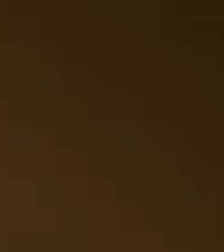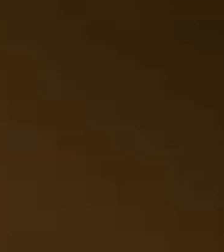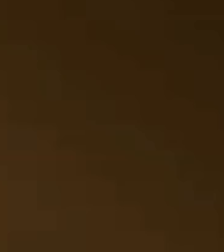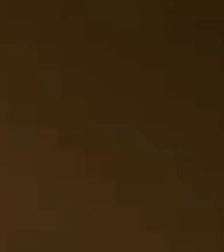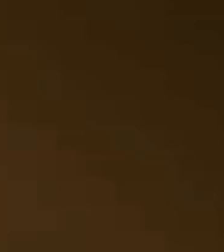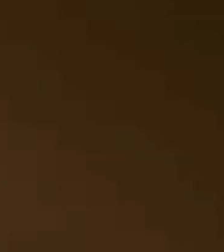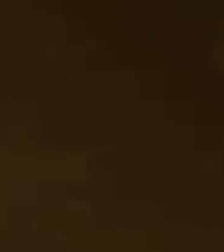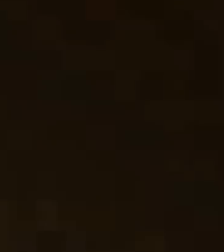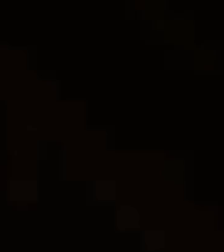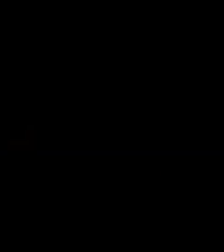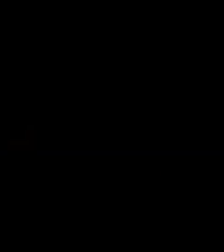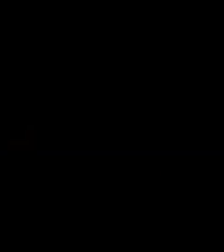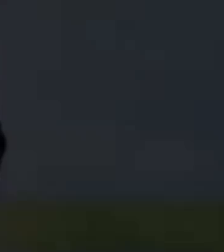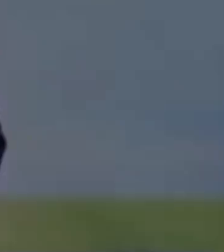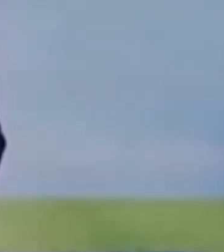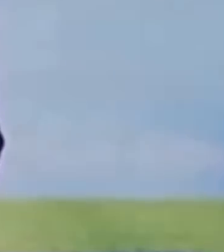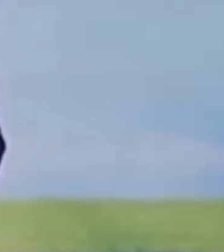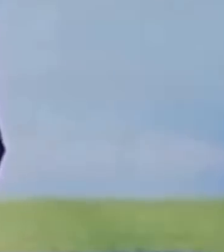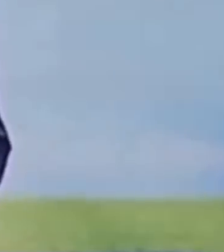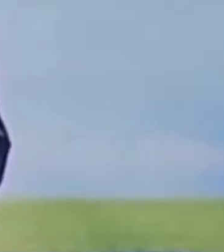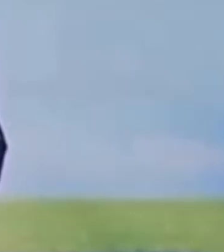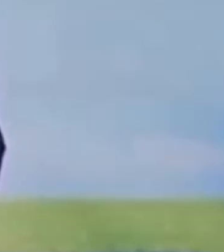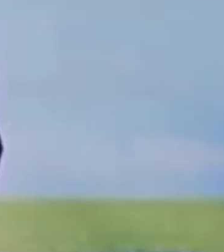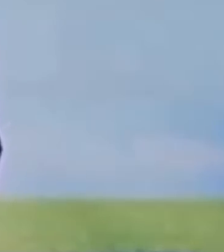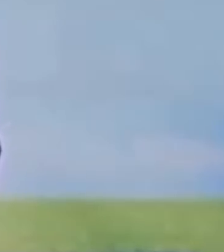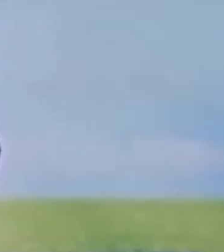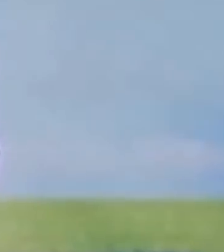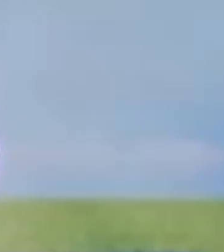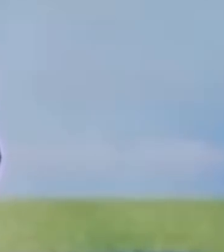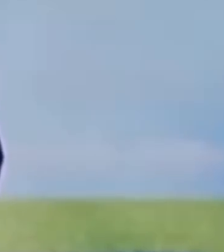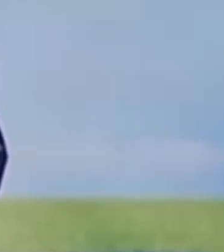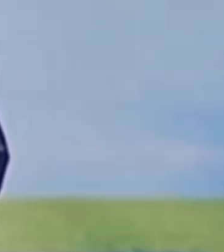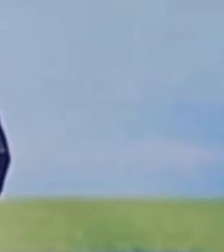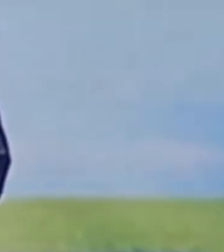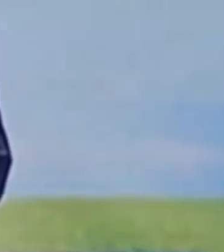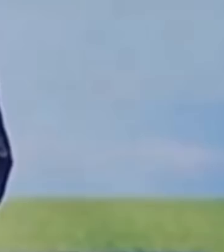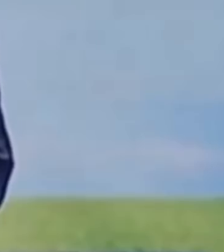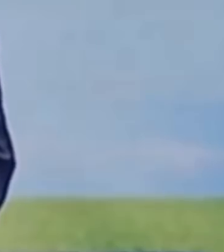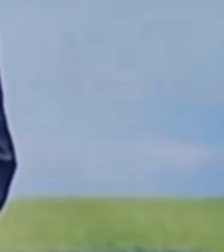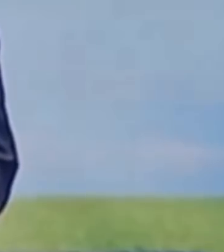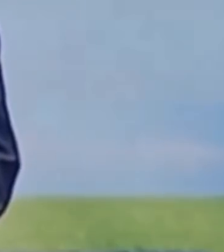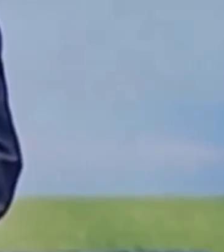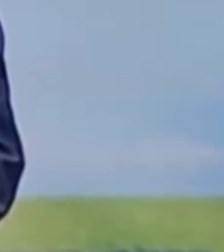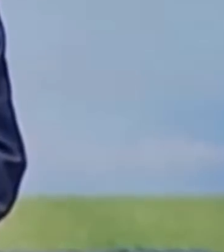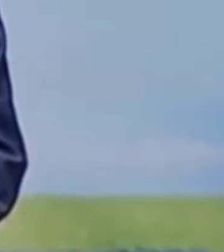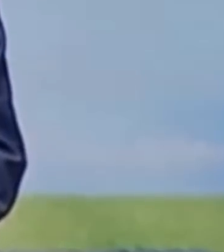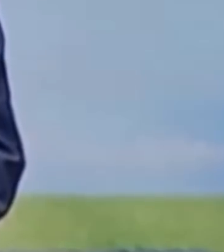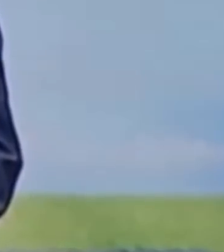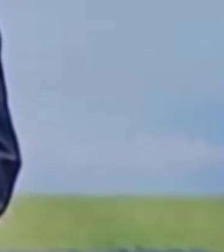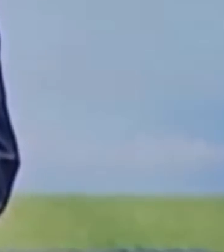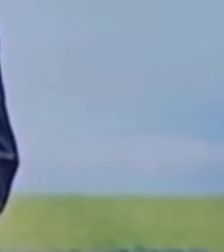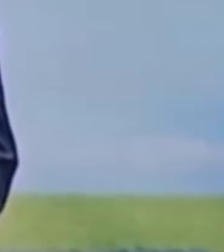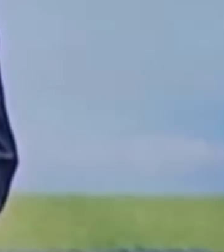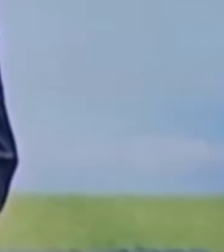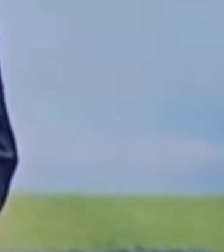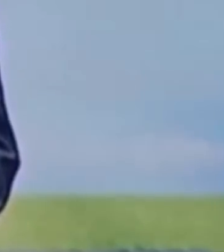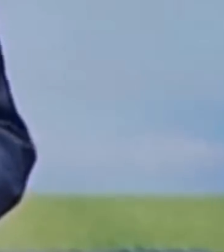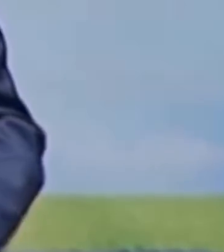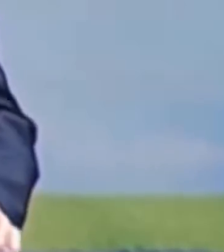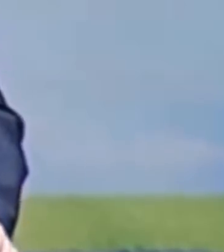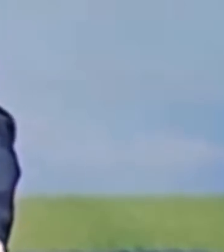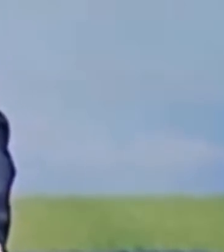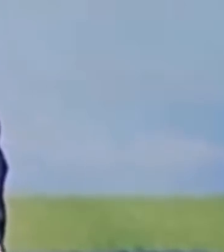살게 될 것이다 지난주 가는 설교 법문 있는 시편 69 편과 또